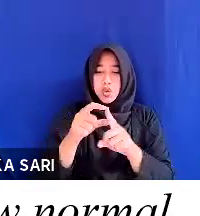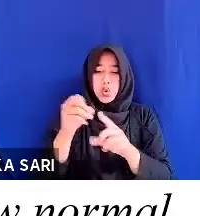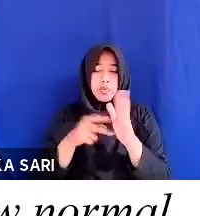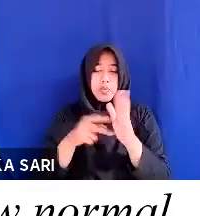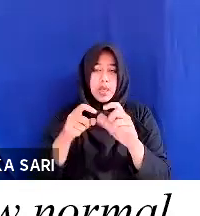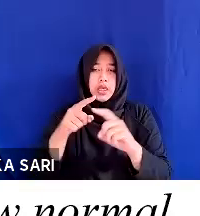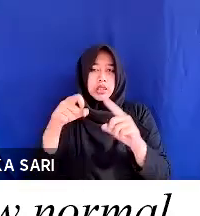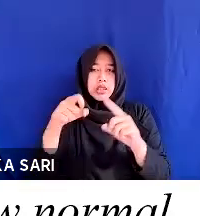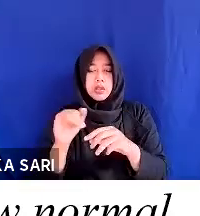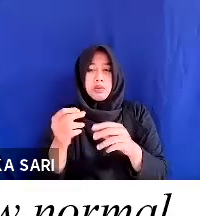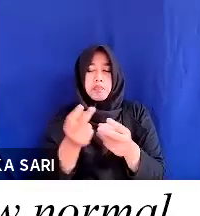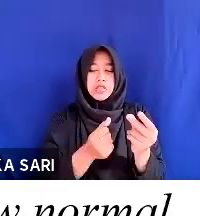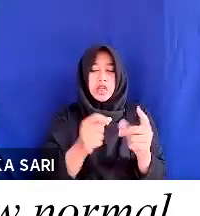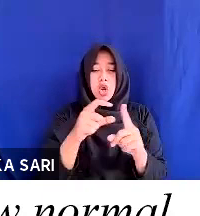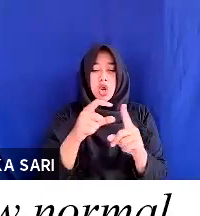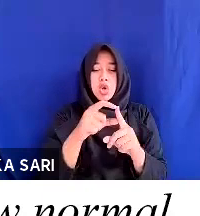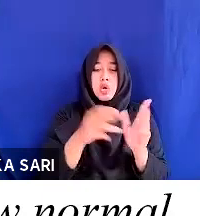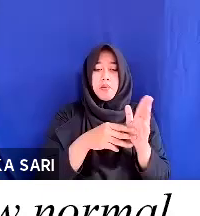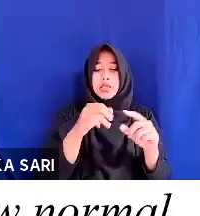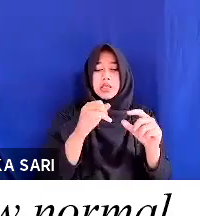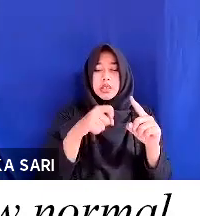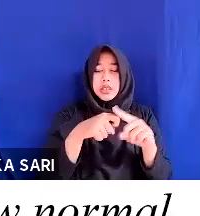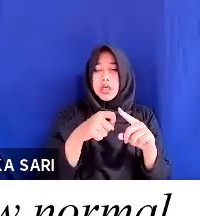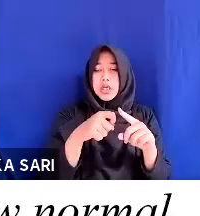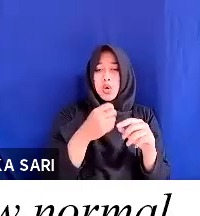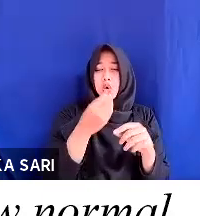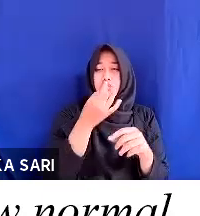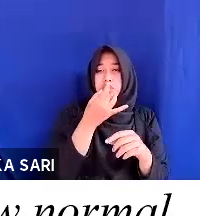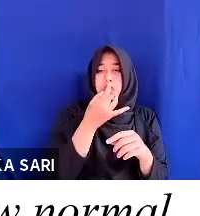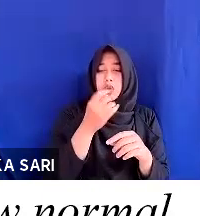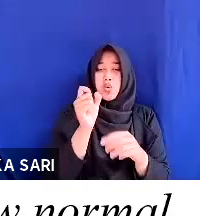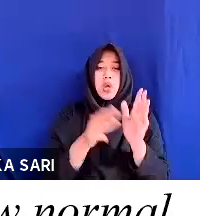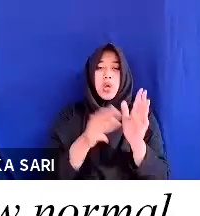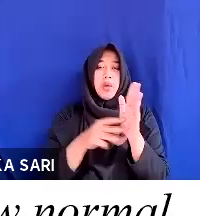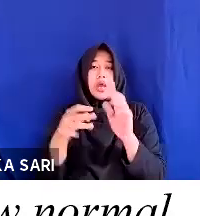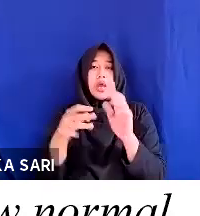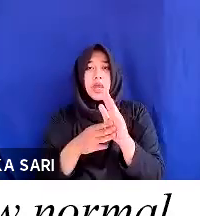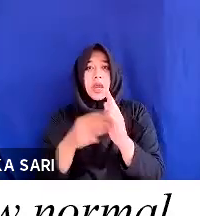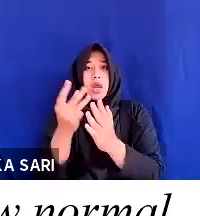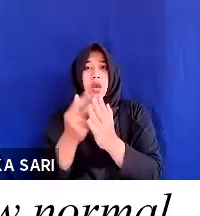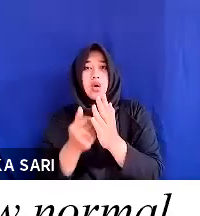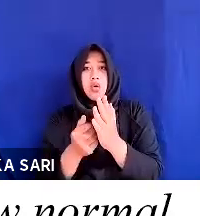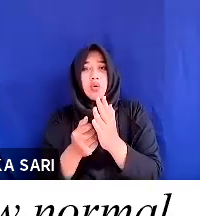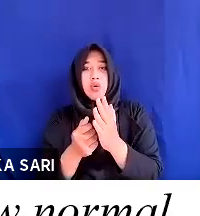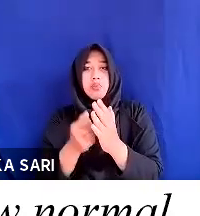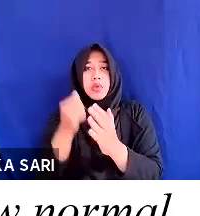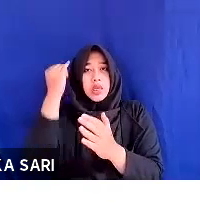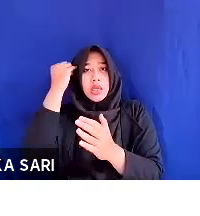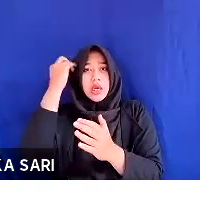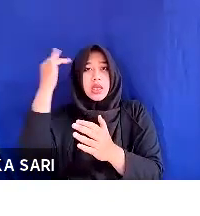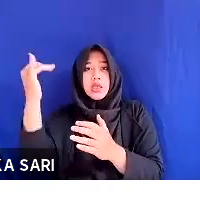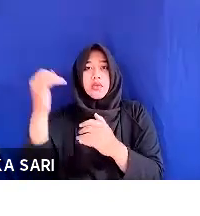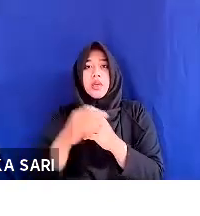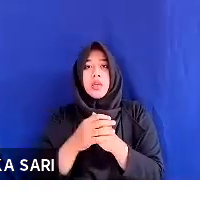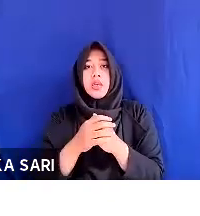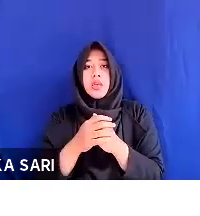UMKM, ekonomi kreatif dan pariwisata domestik, serta ekonomi digital. Saya kira itu Bapak-Ibu yang